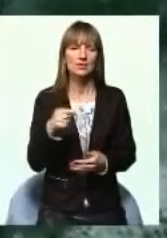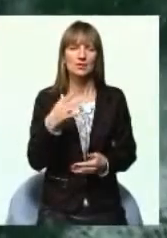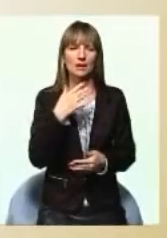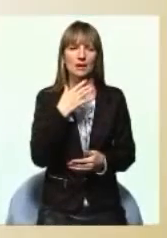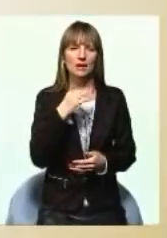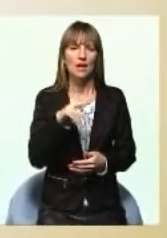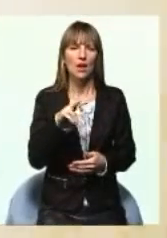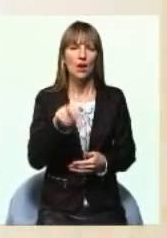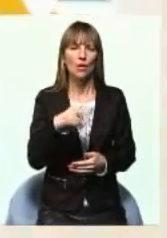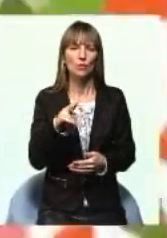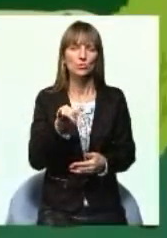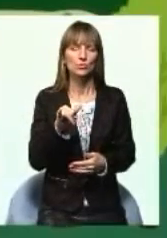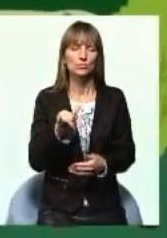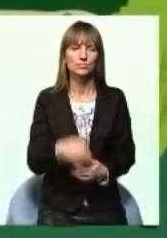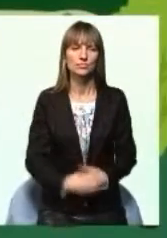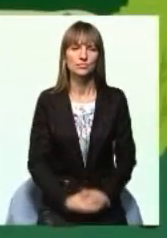кристалів льоду.